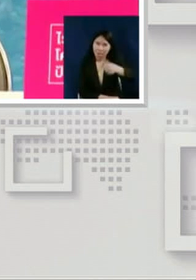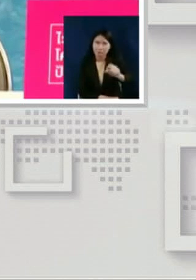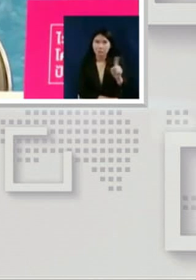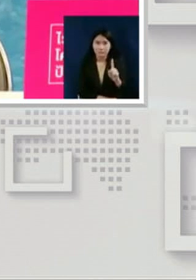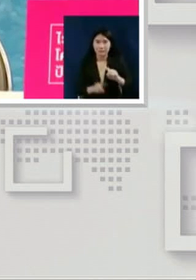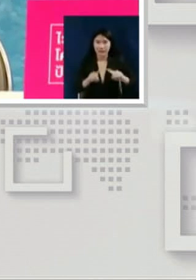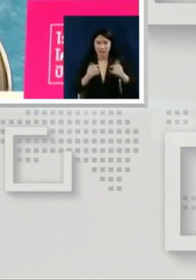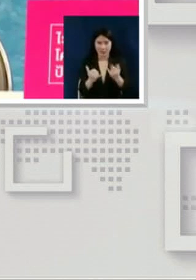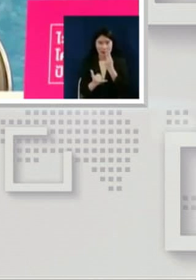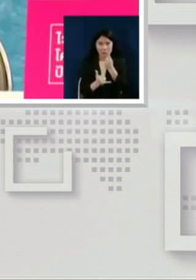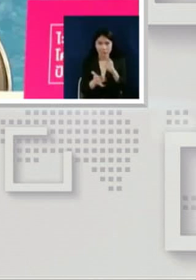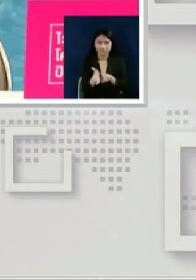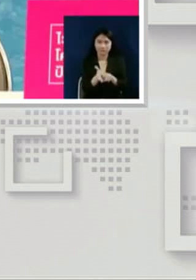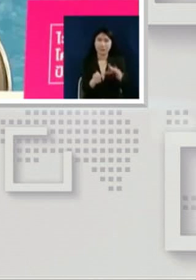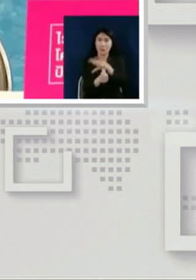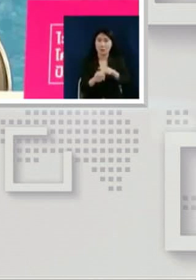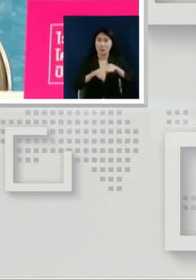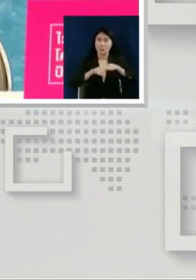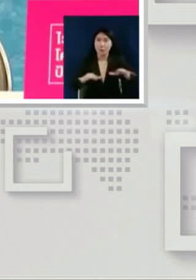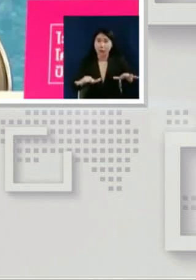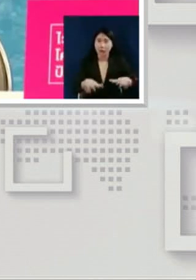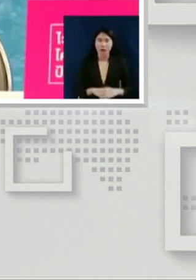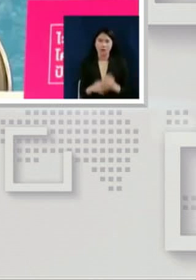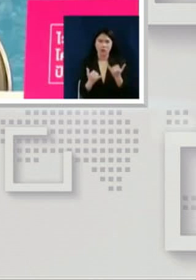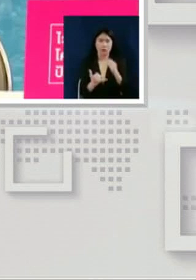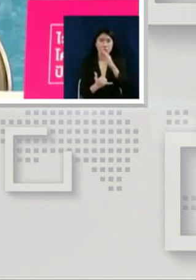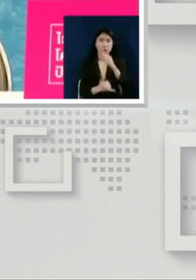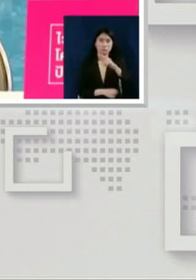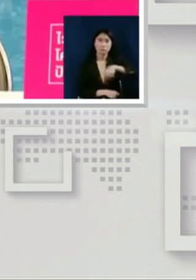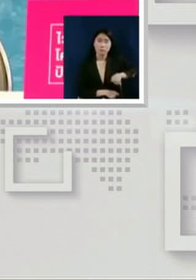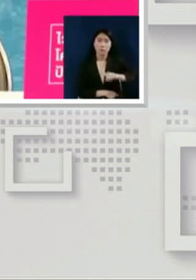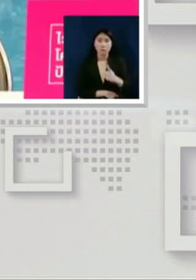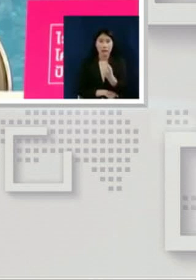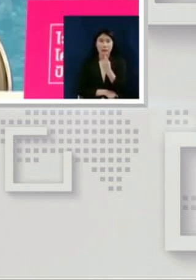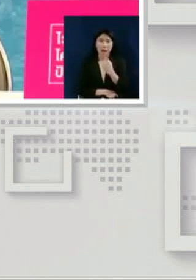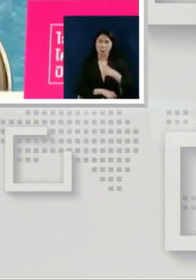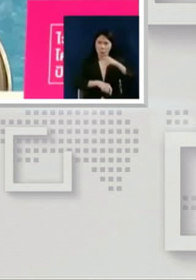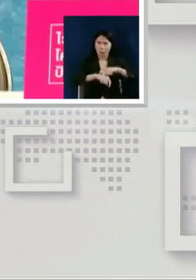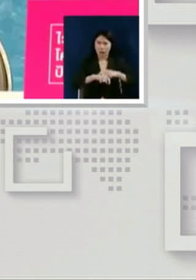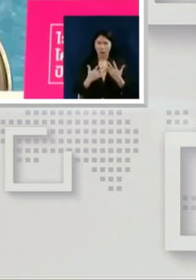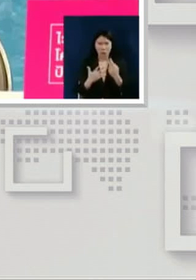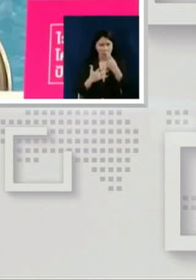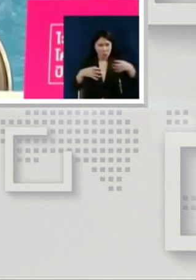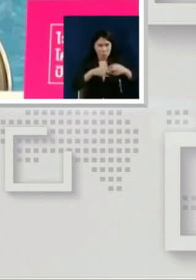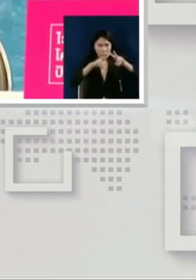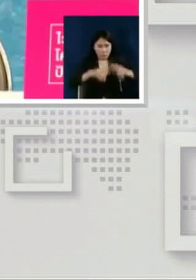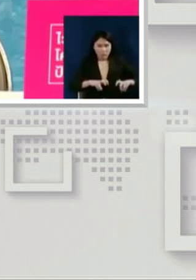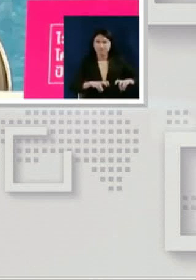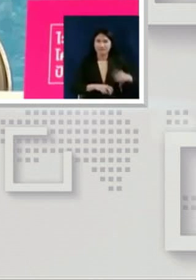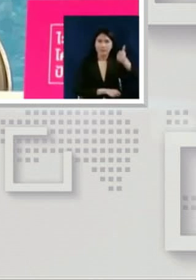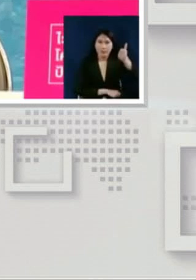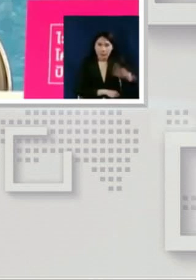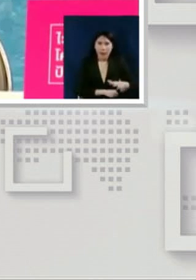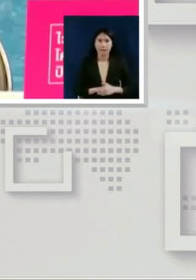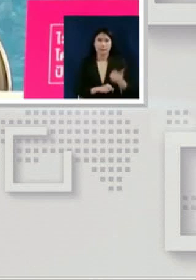ว่าไม่ควรที่จะลำบากซีนอันนี้เนี่ยก็แน่นอนกลุ่มผู้สูงอายุแล้วก็มี